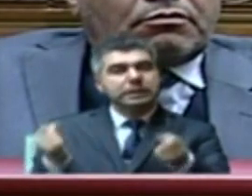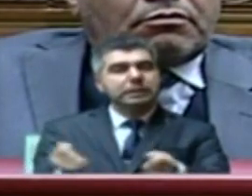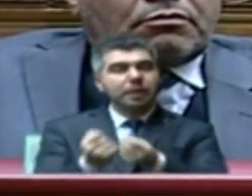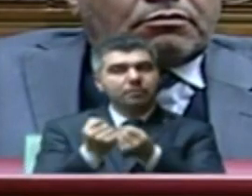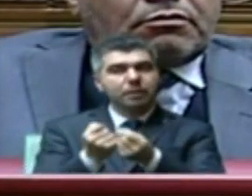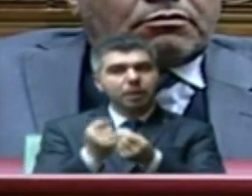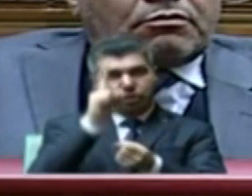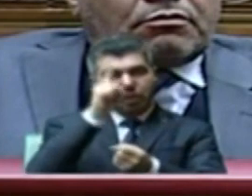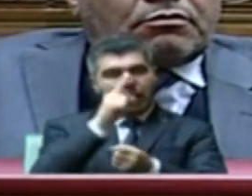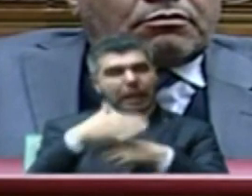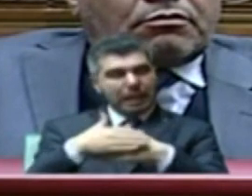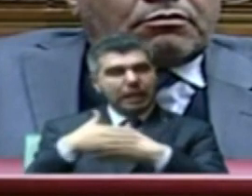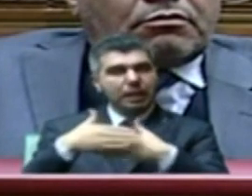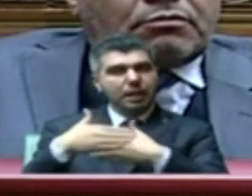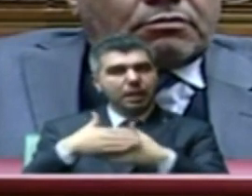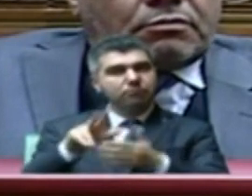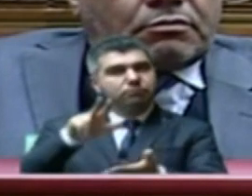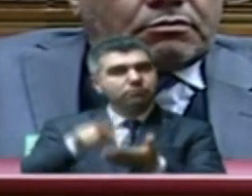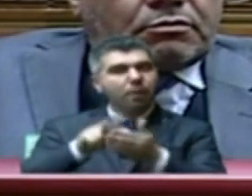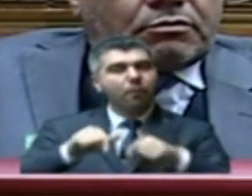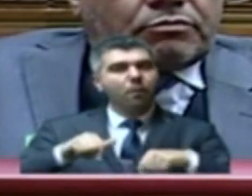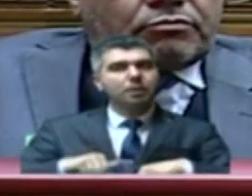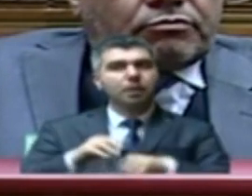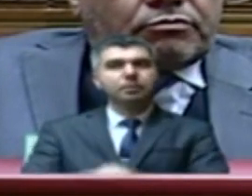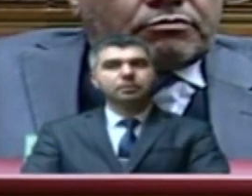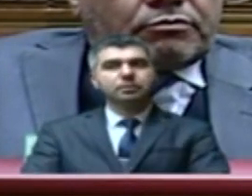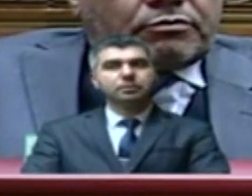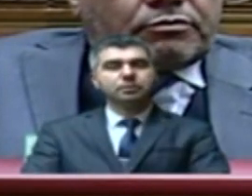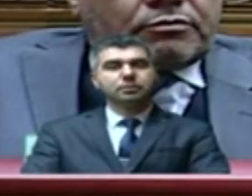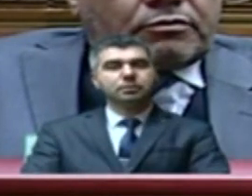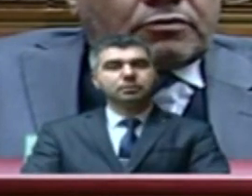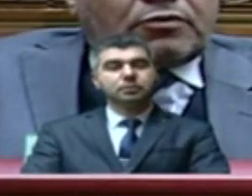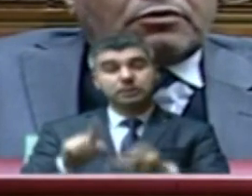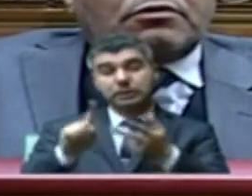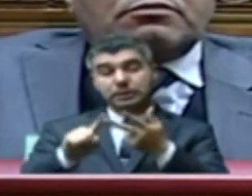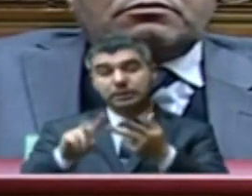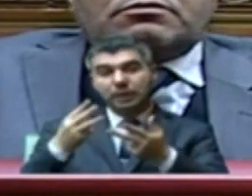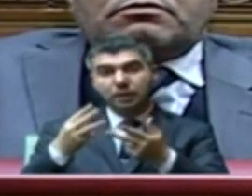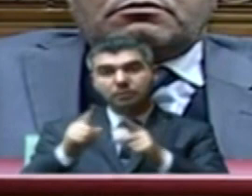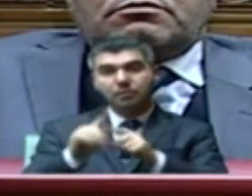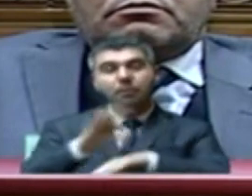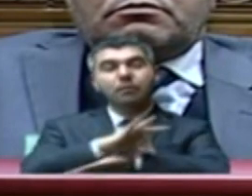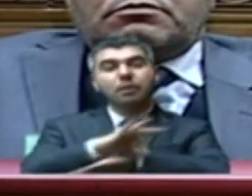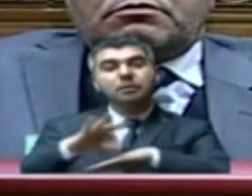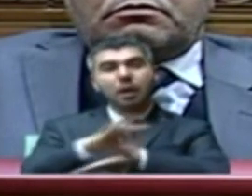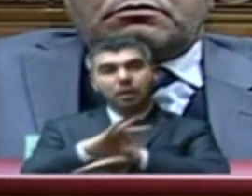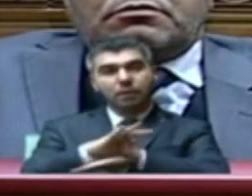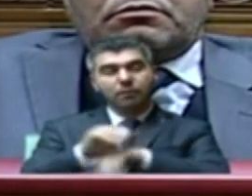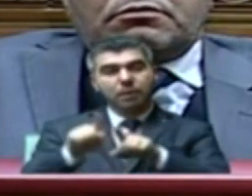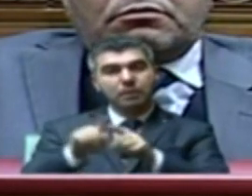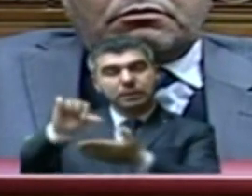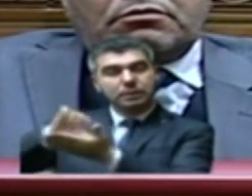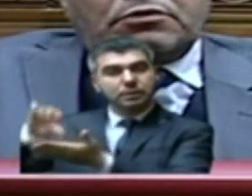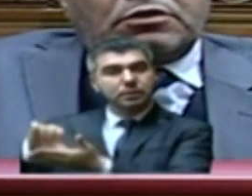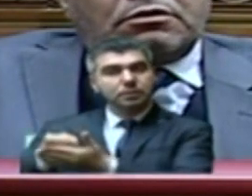نتمناو قريبا يعني باش يتم الإنجاز ديالها. القضية الثالثة هو الأطر والمستخدمين ديال مؤسسة